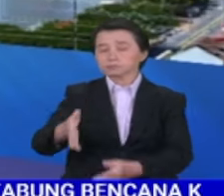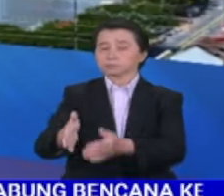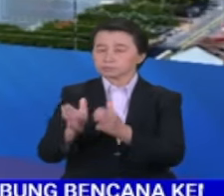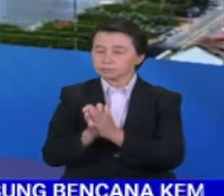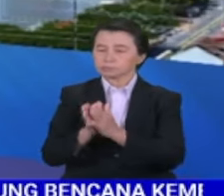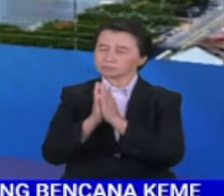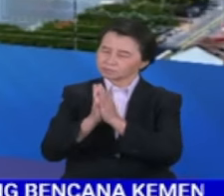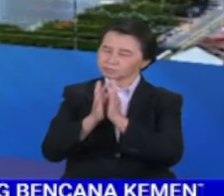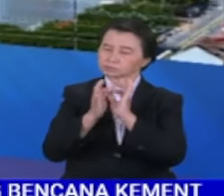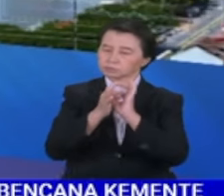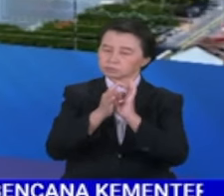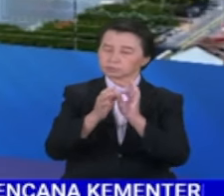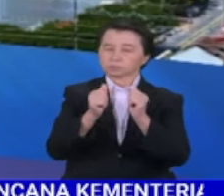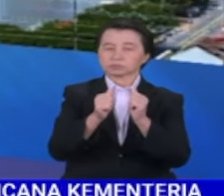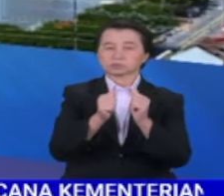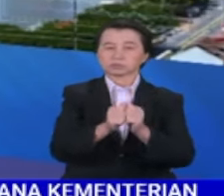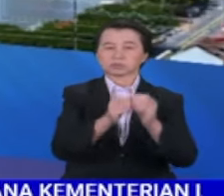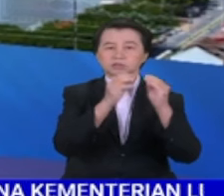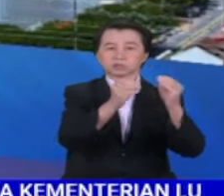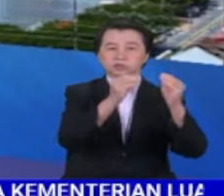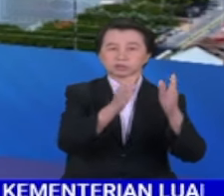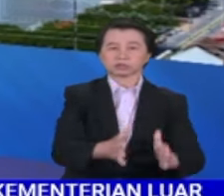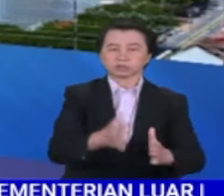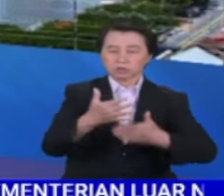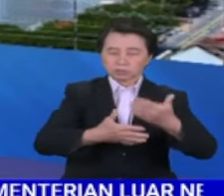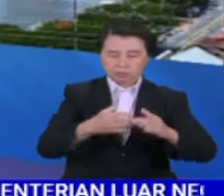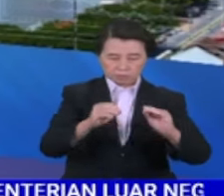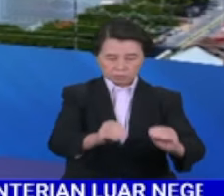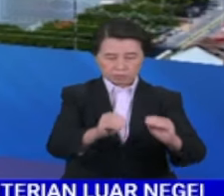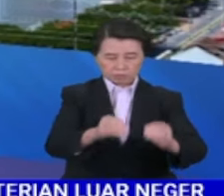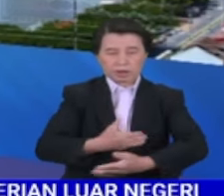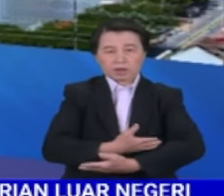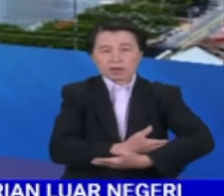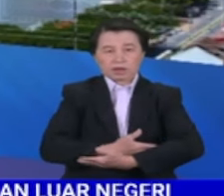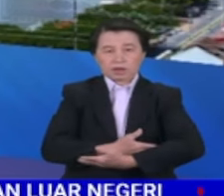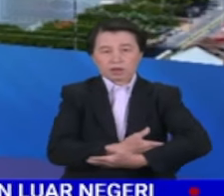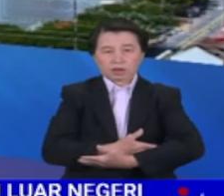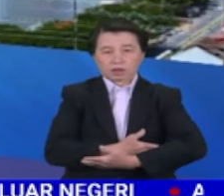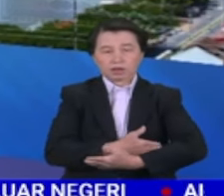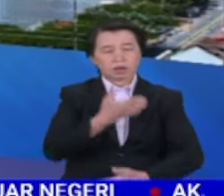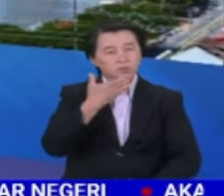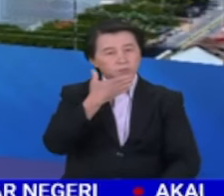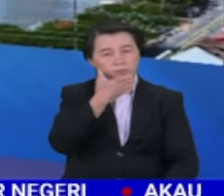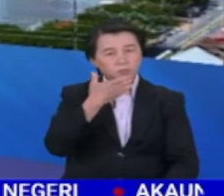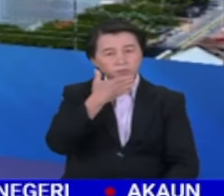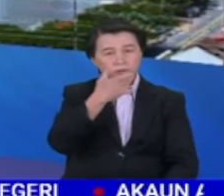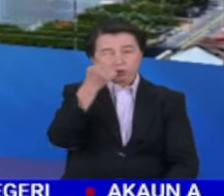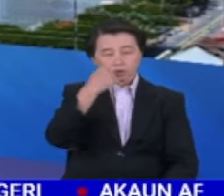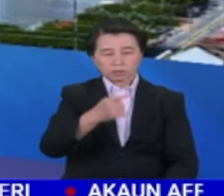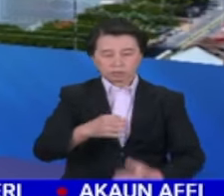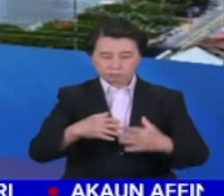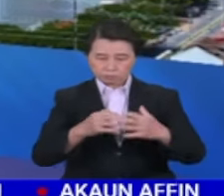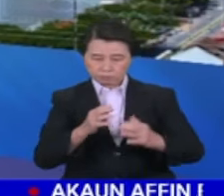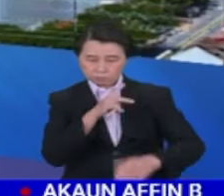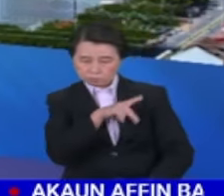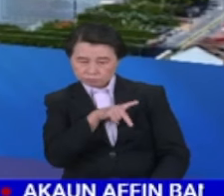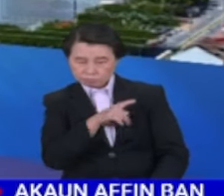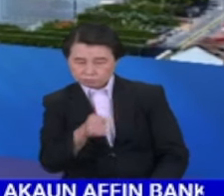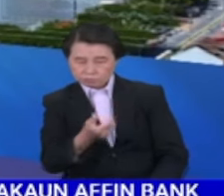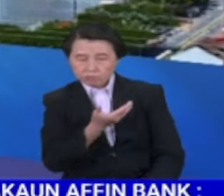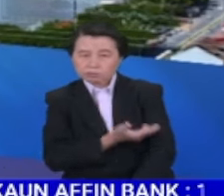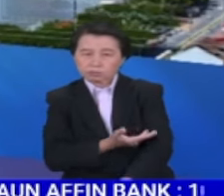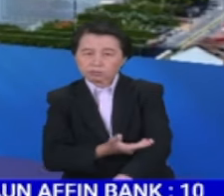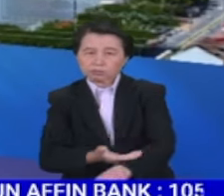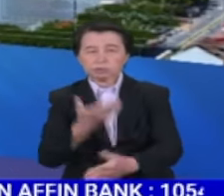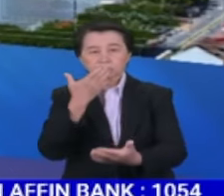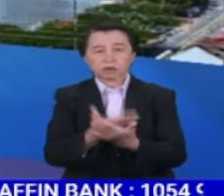terus bekerja sama apa dengan warga pendidik dalam proses mendidik anak-anak sedari di usia muda bagi membentuk pribadi dan sosial